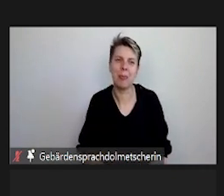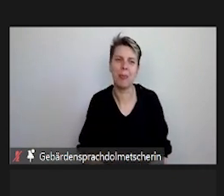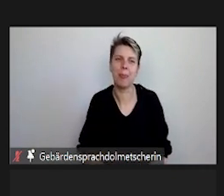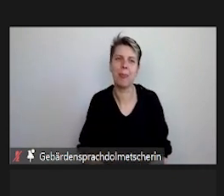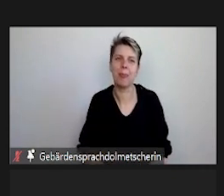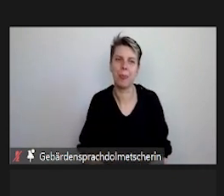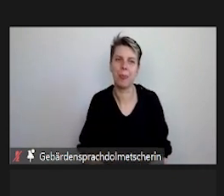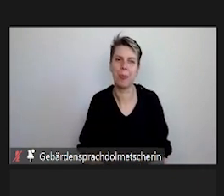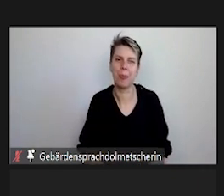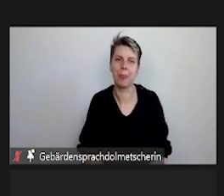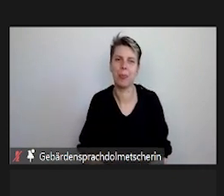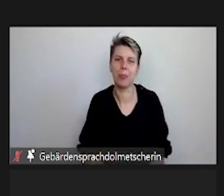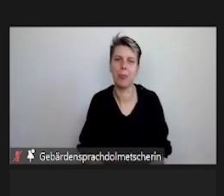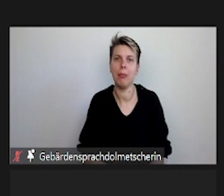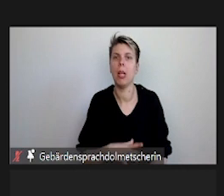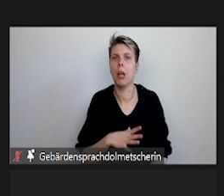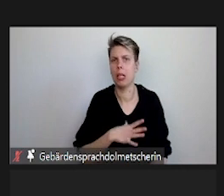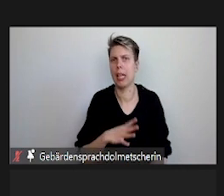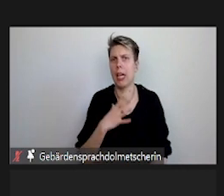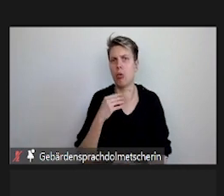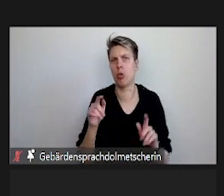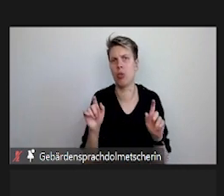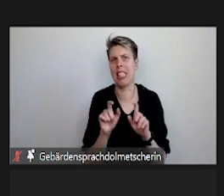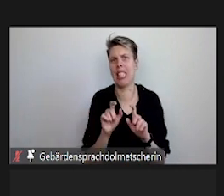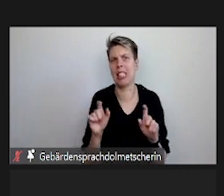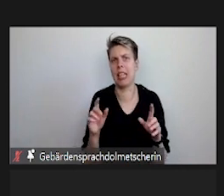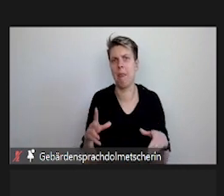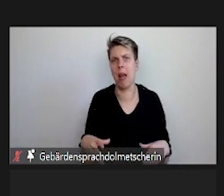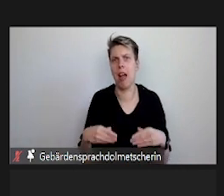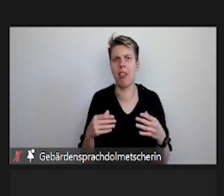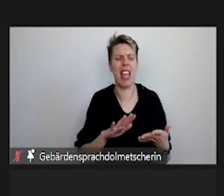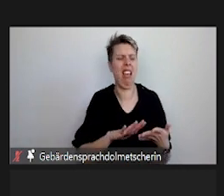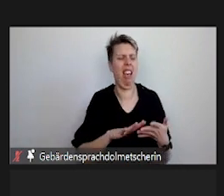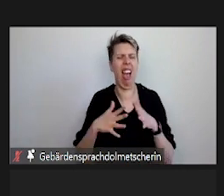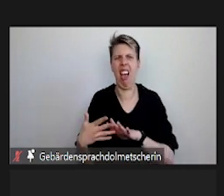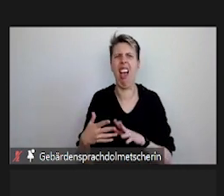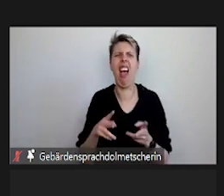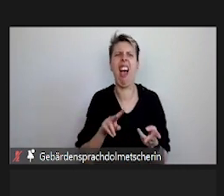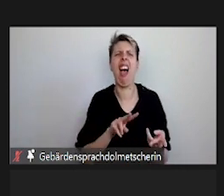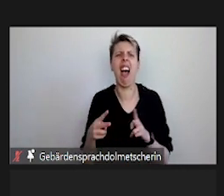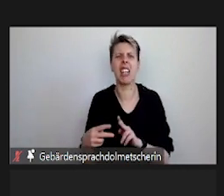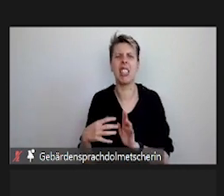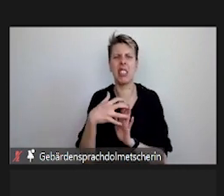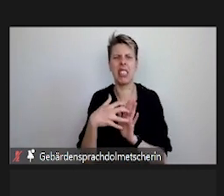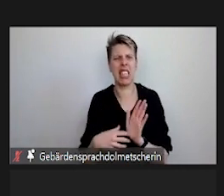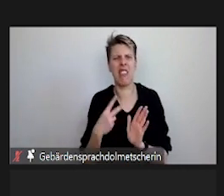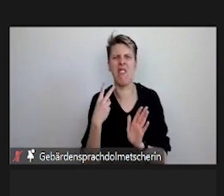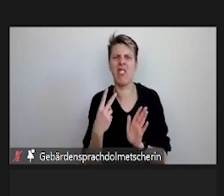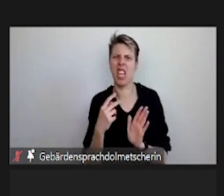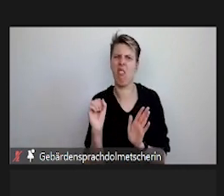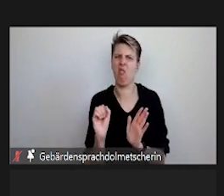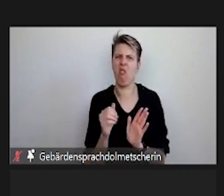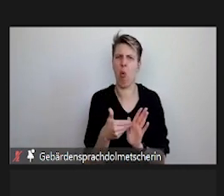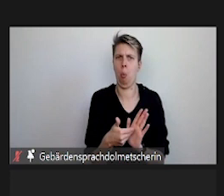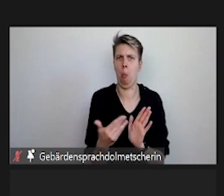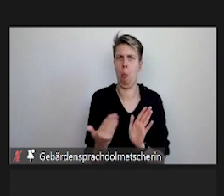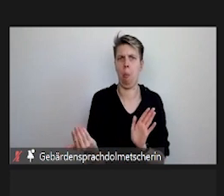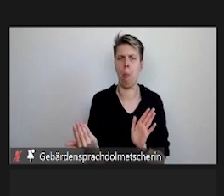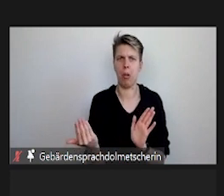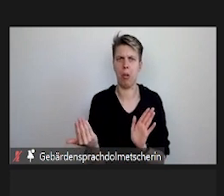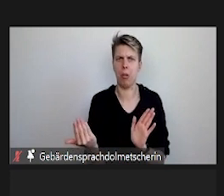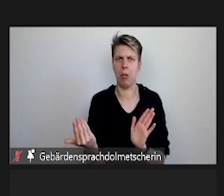direkt auch mit unserem Thema anfangen. Also warum sind Alternativtexte wichtig? Was